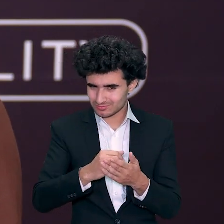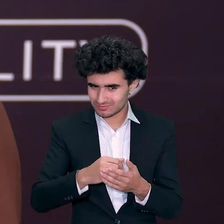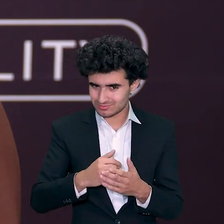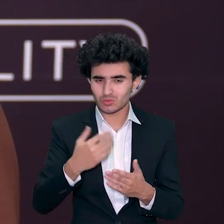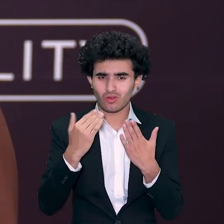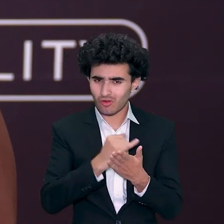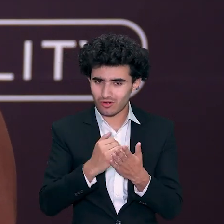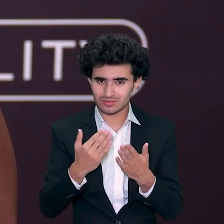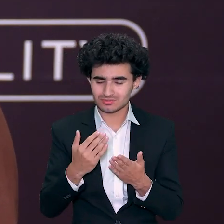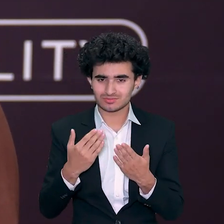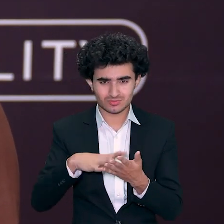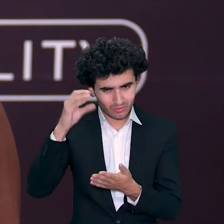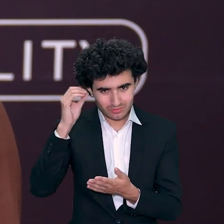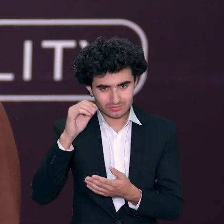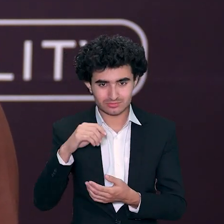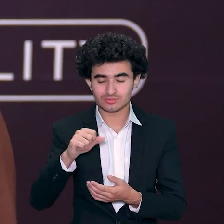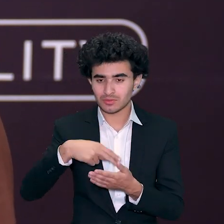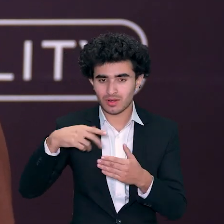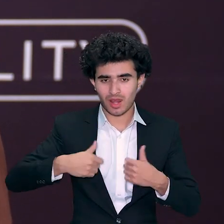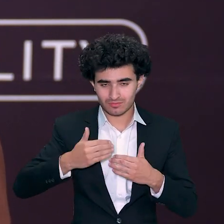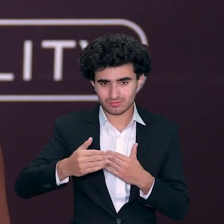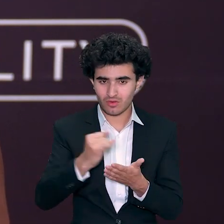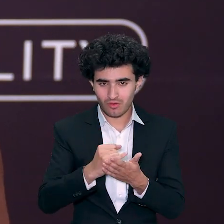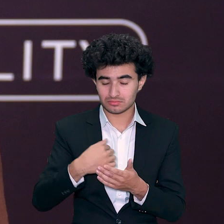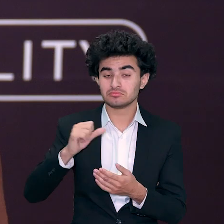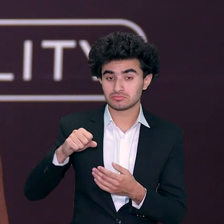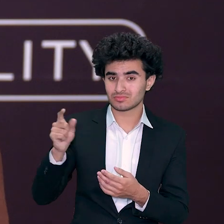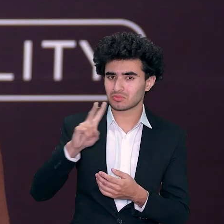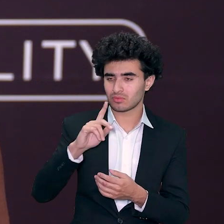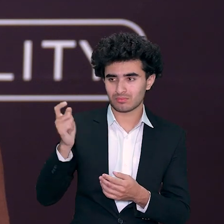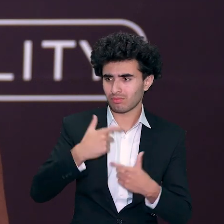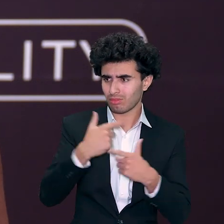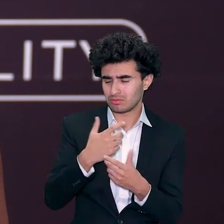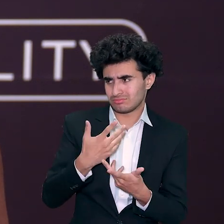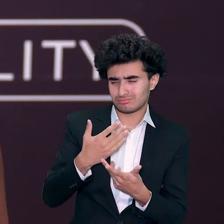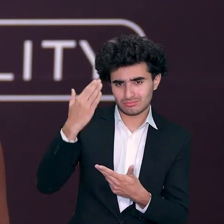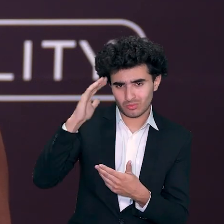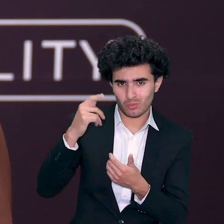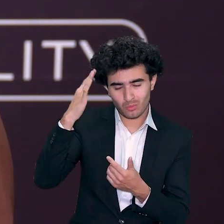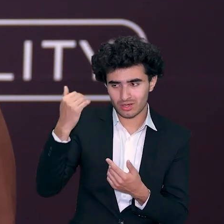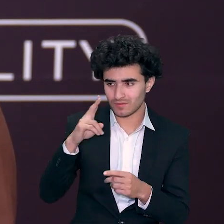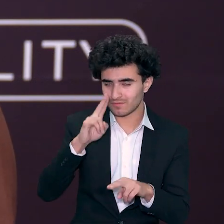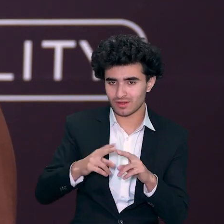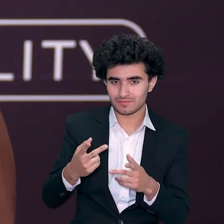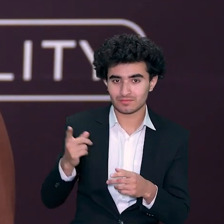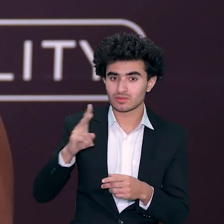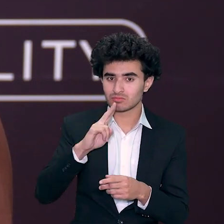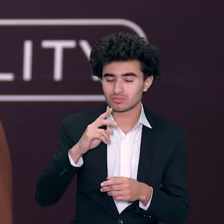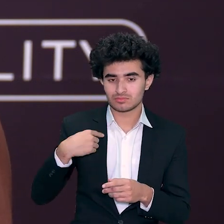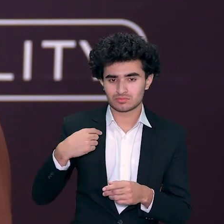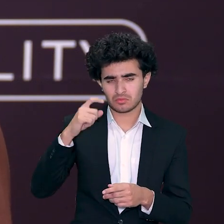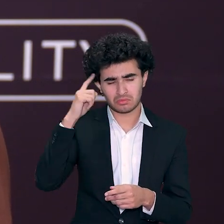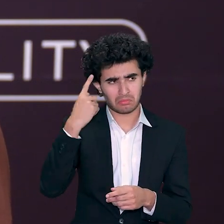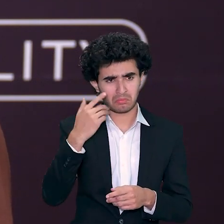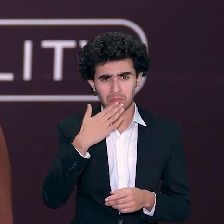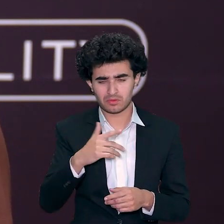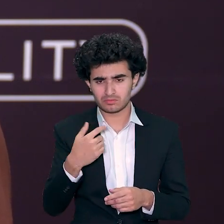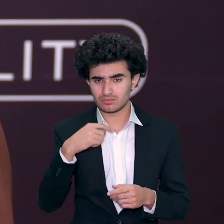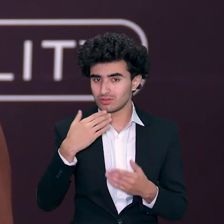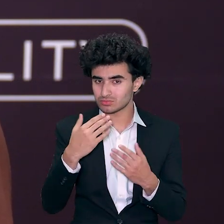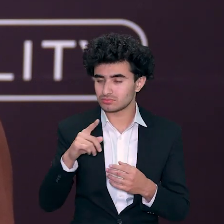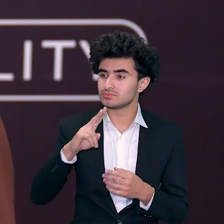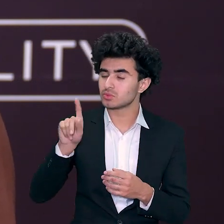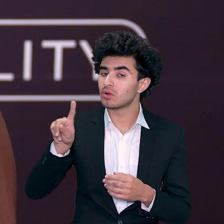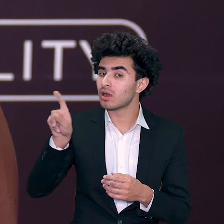نے پھر اس سے پوچھا کہ آپ کیا لے رہے ہیں؟ تو کہتا ہے میں تو وہ لوں گا، میں تو میڈیکل لوں گا۔ میں نے کہا لو جی، وہ تو ڈاکٹر بن گیا اور